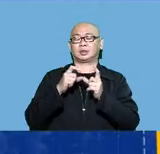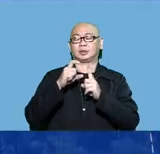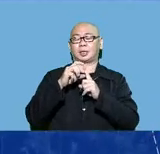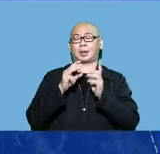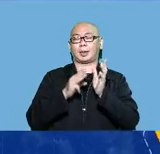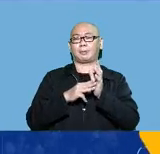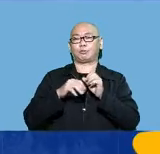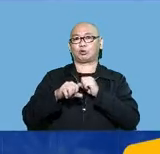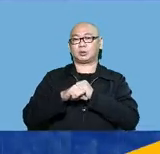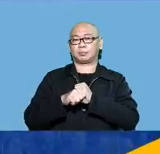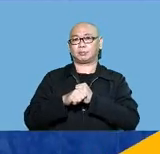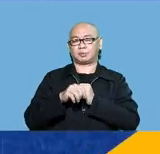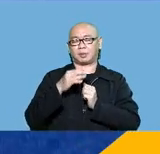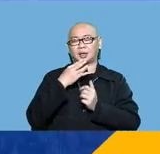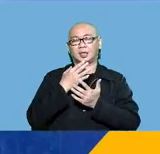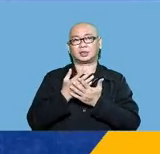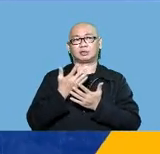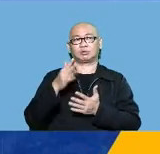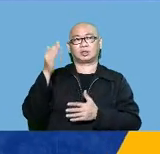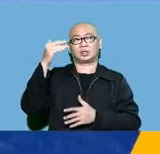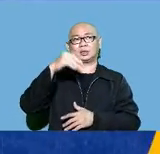rawuhnya.